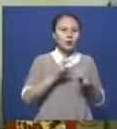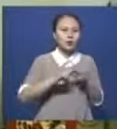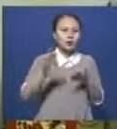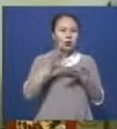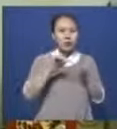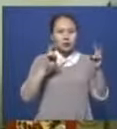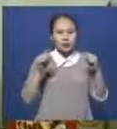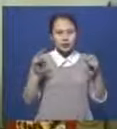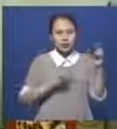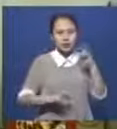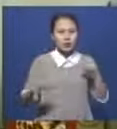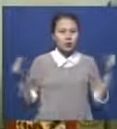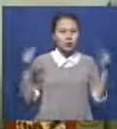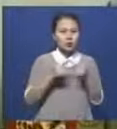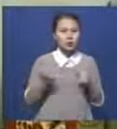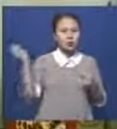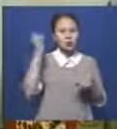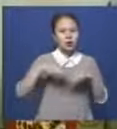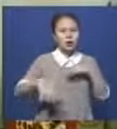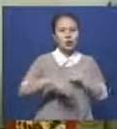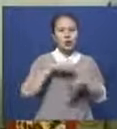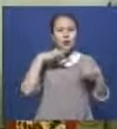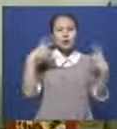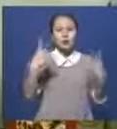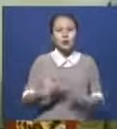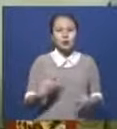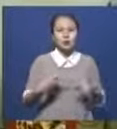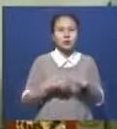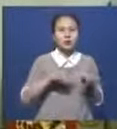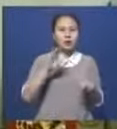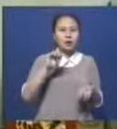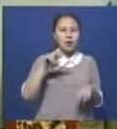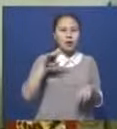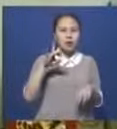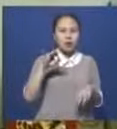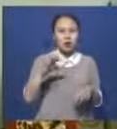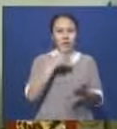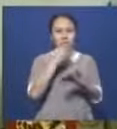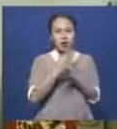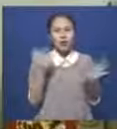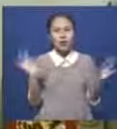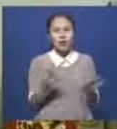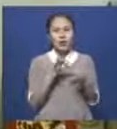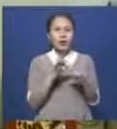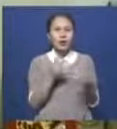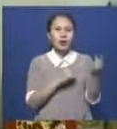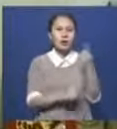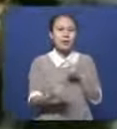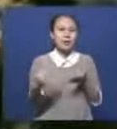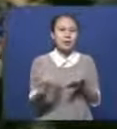табылған ұлттық аспаптарды зерттеп қалпына келтірумен қатар, оны фольклорлық ансамбльдерге, оркестрлерге енгізіп, қайта